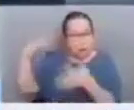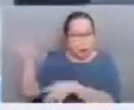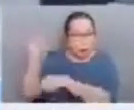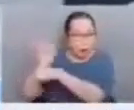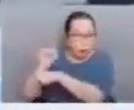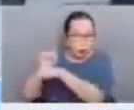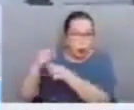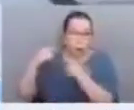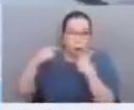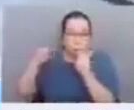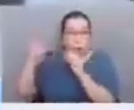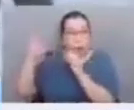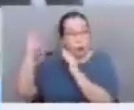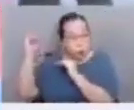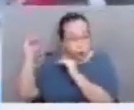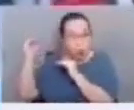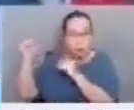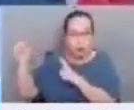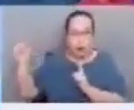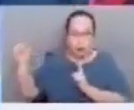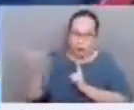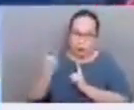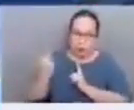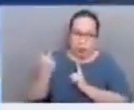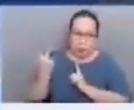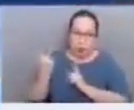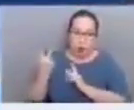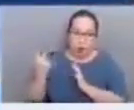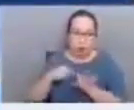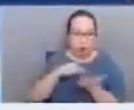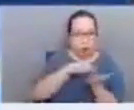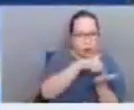na of college age na, no? Kaya